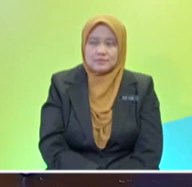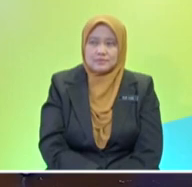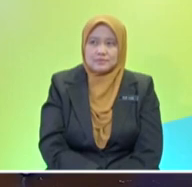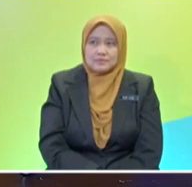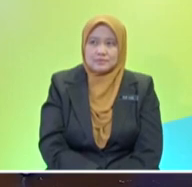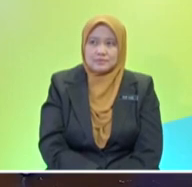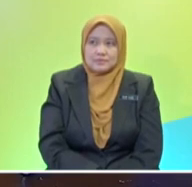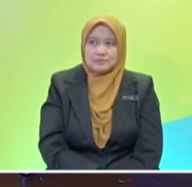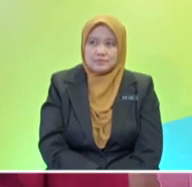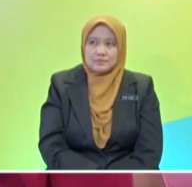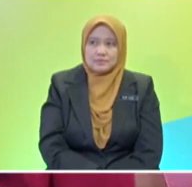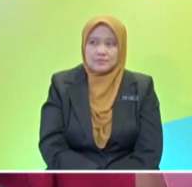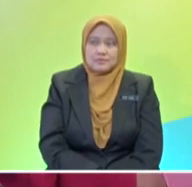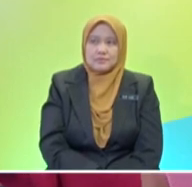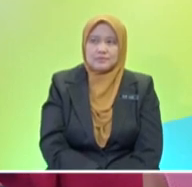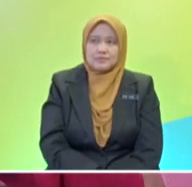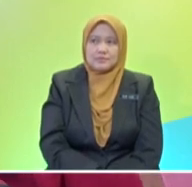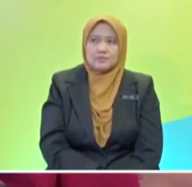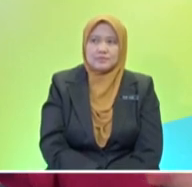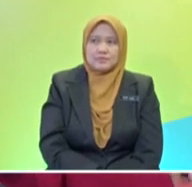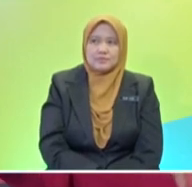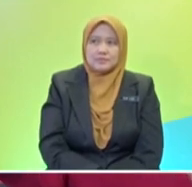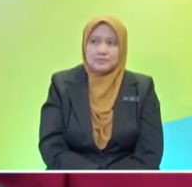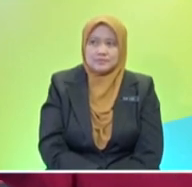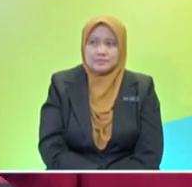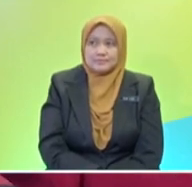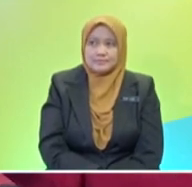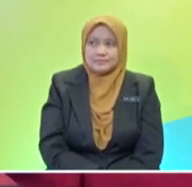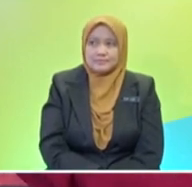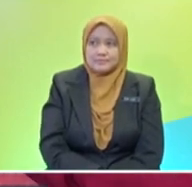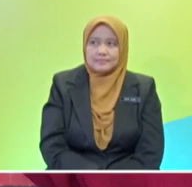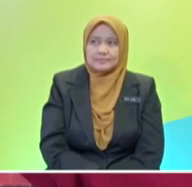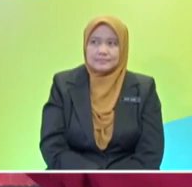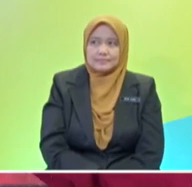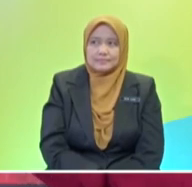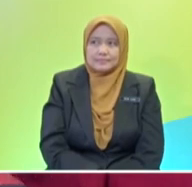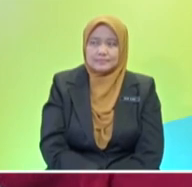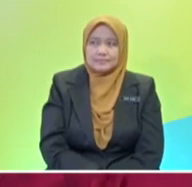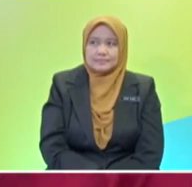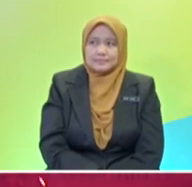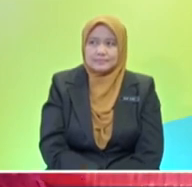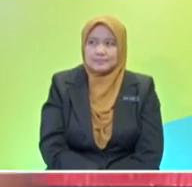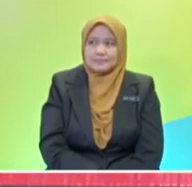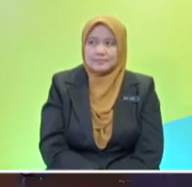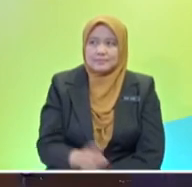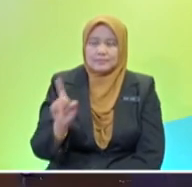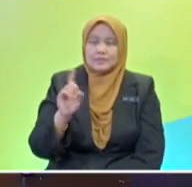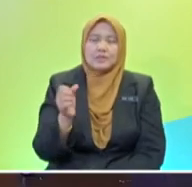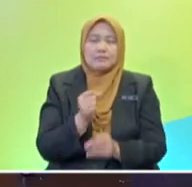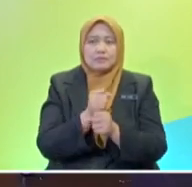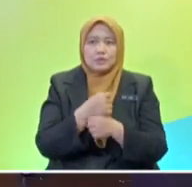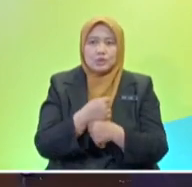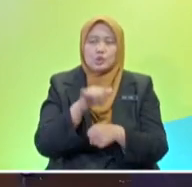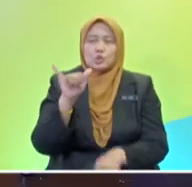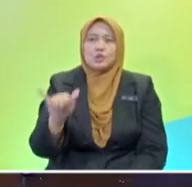rasa. Tekstur dia. Ya, dia berkilat. Daun sirih tak berkilat kan, cikgu? Daun kaduk. Okey. Sekarang, Din. Cuba